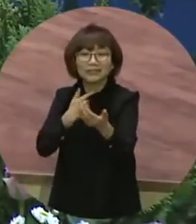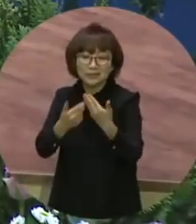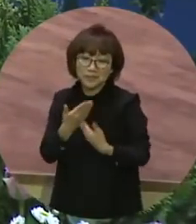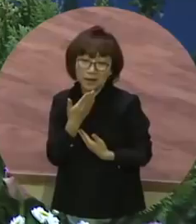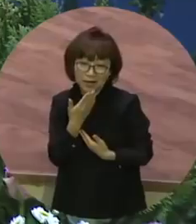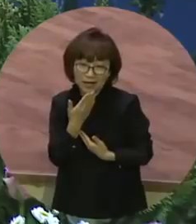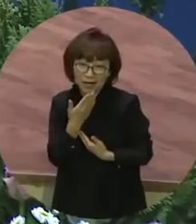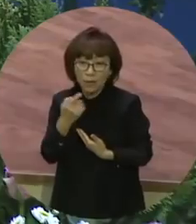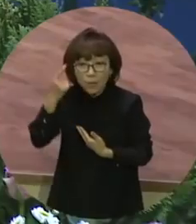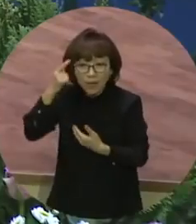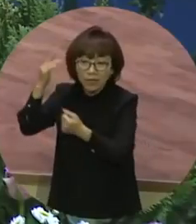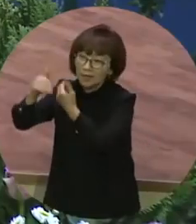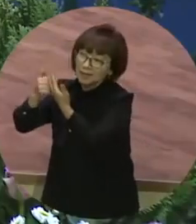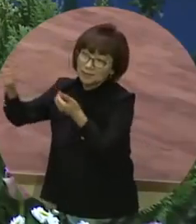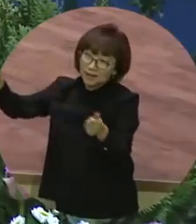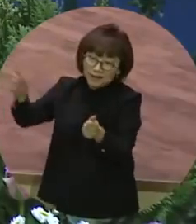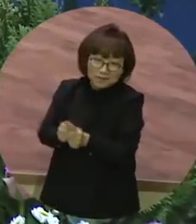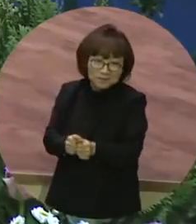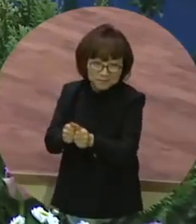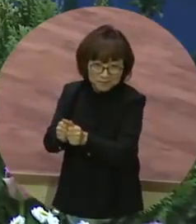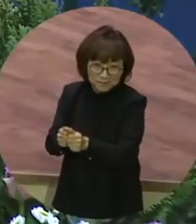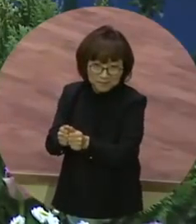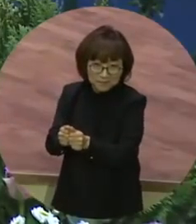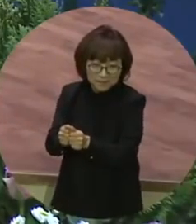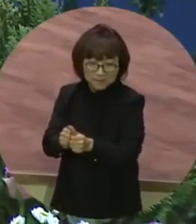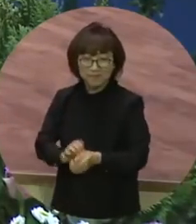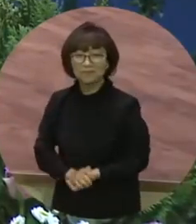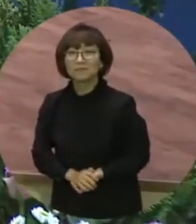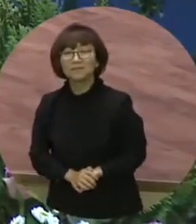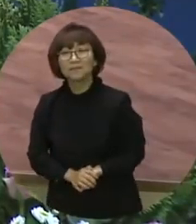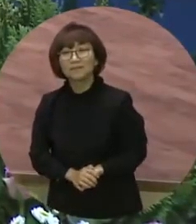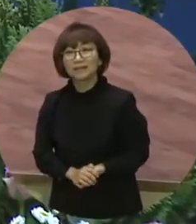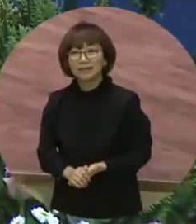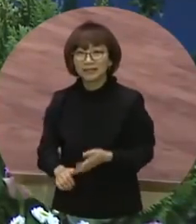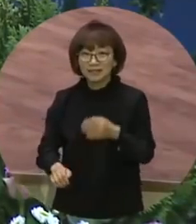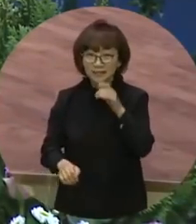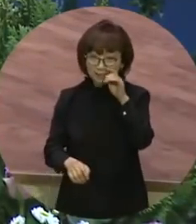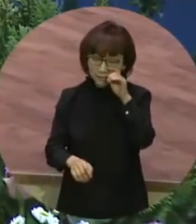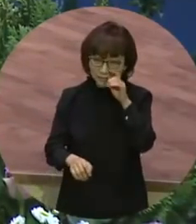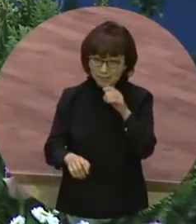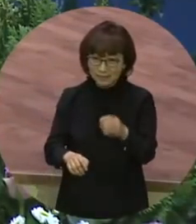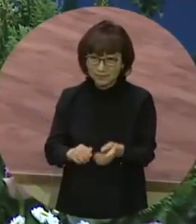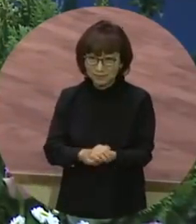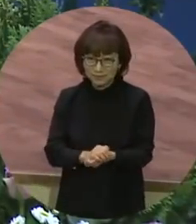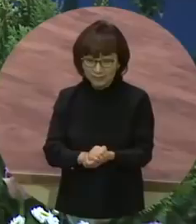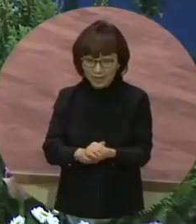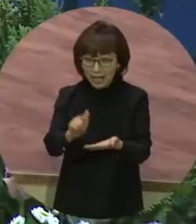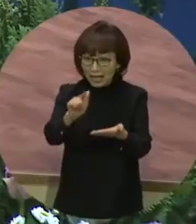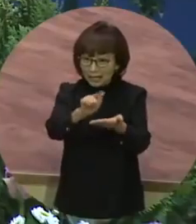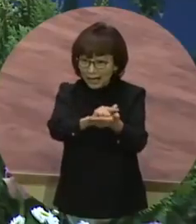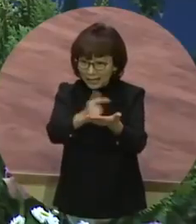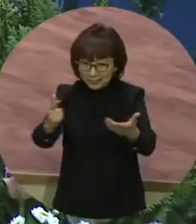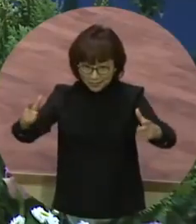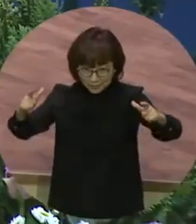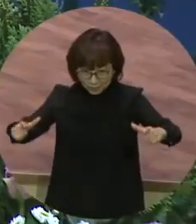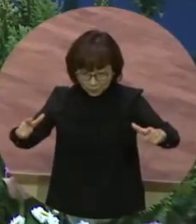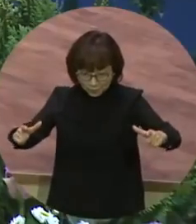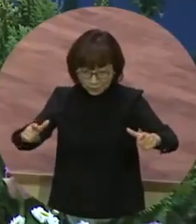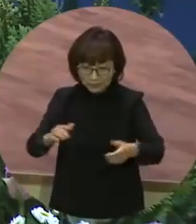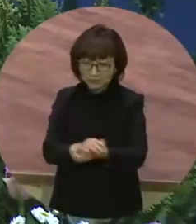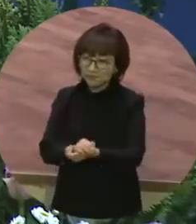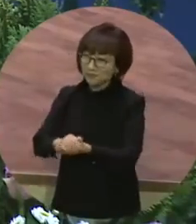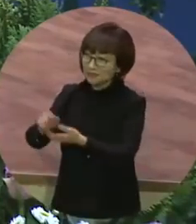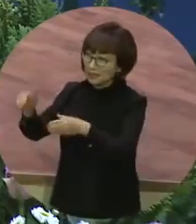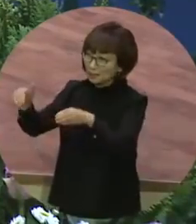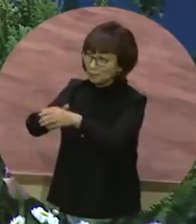없어요. 사실 이 강서구에서요, 이 문화센터 이 20층 짓고요, 이 지금 이 본당 지었다는 이